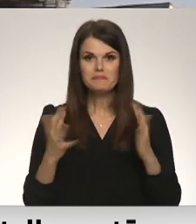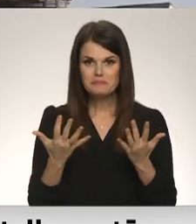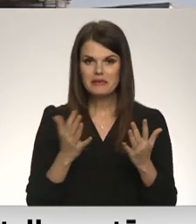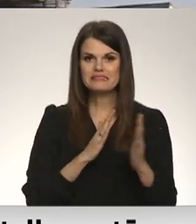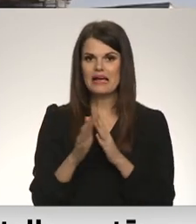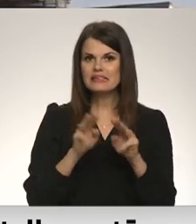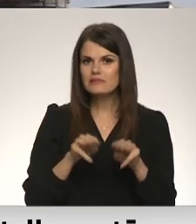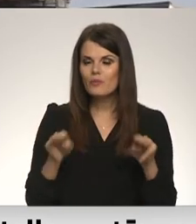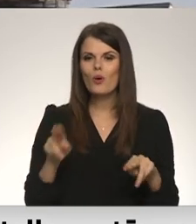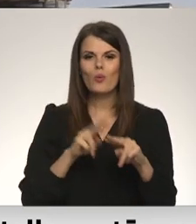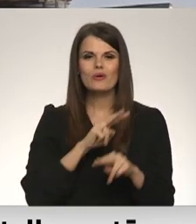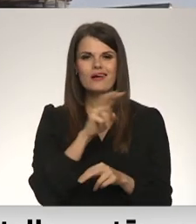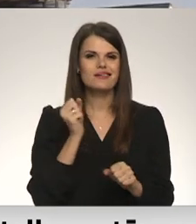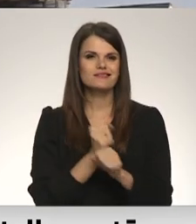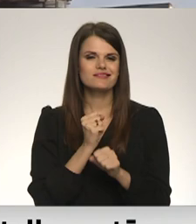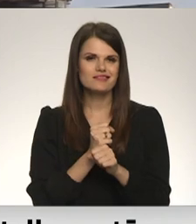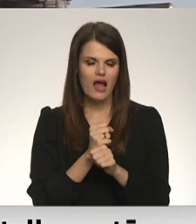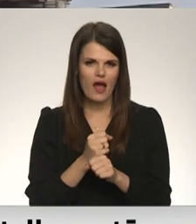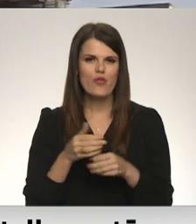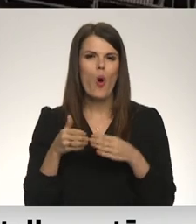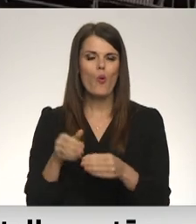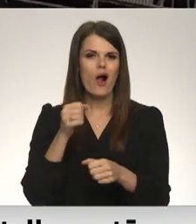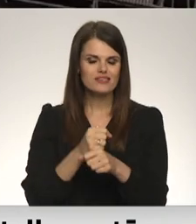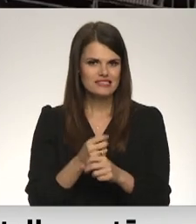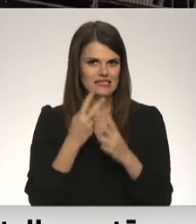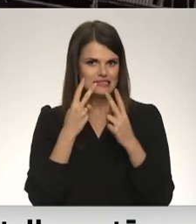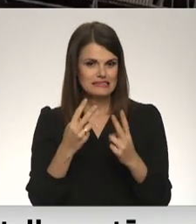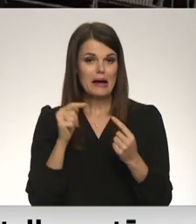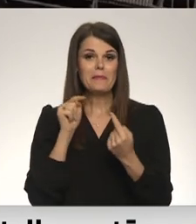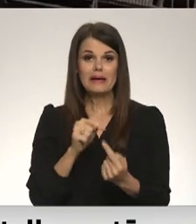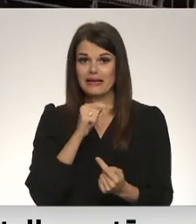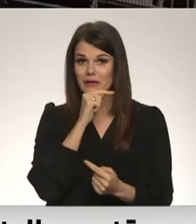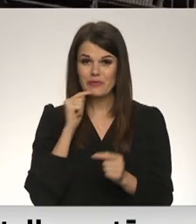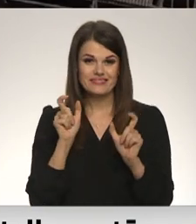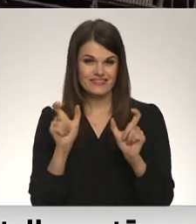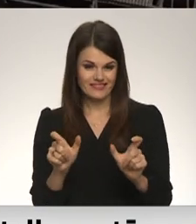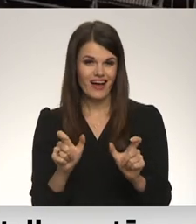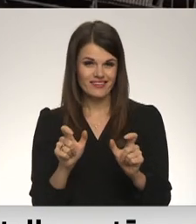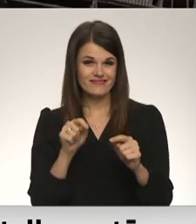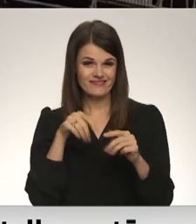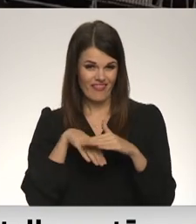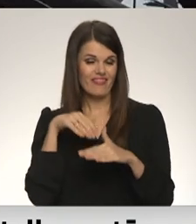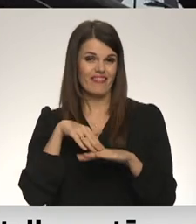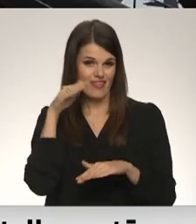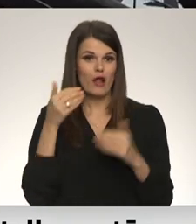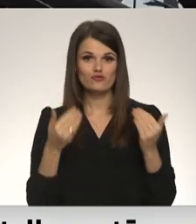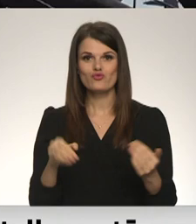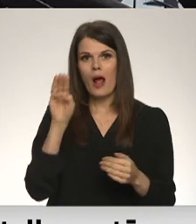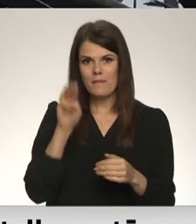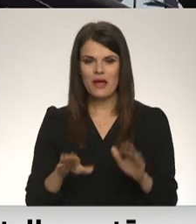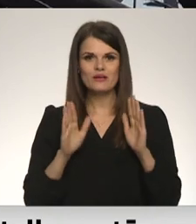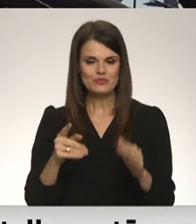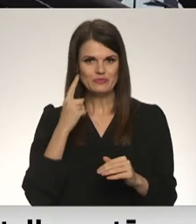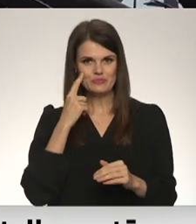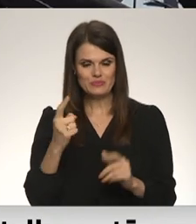ministrī, gan ostās strādājošās stividoru kompānijas neslēp. Pret Krieviju ieviesto ekonomisko sankciju rezultātā jau šomēnes būs vērojams